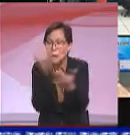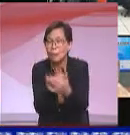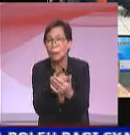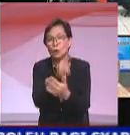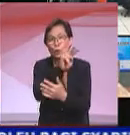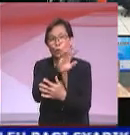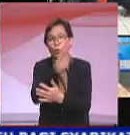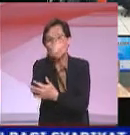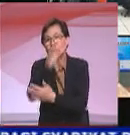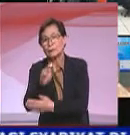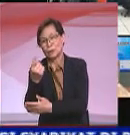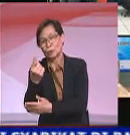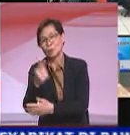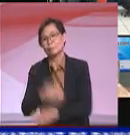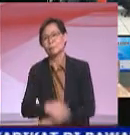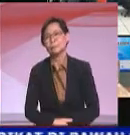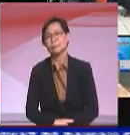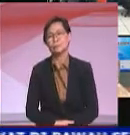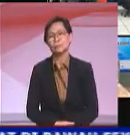25 Januari.